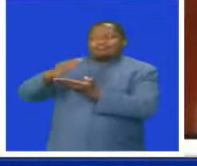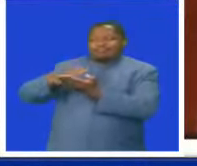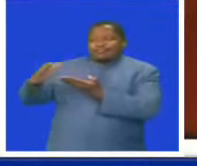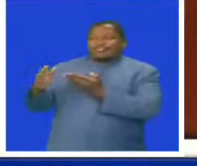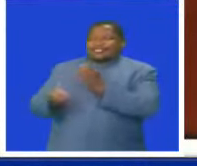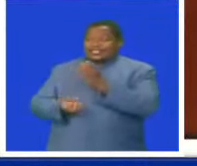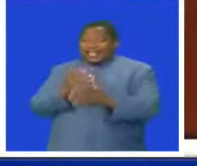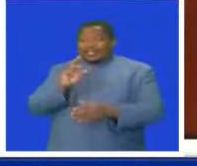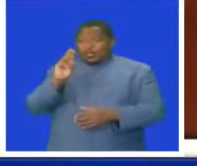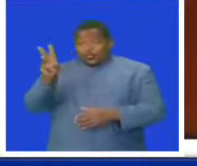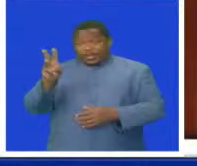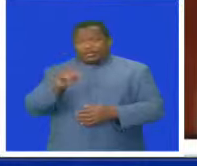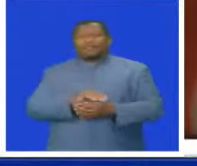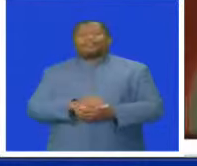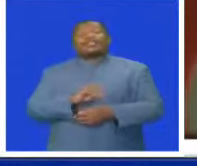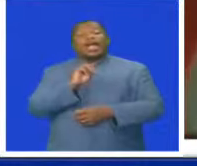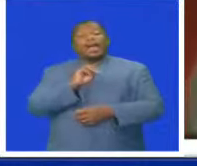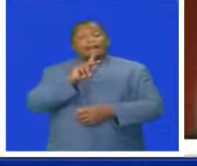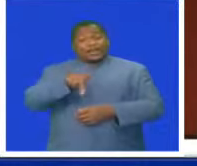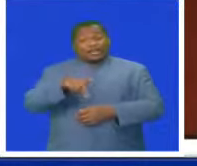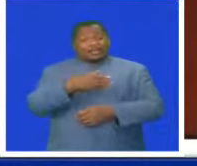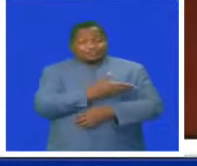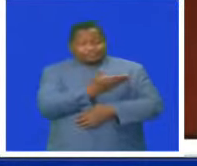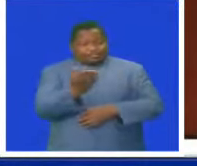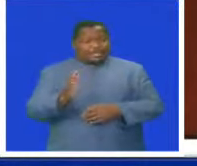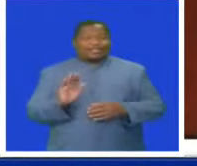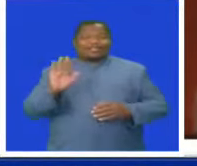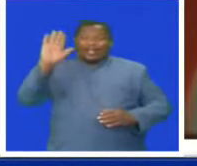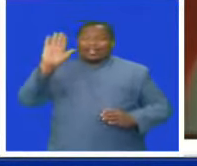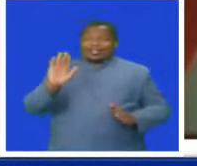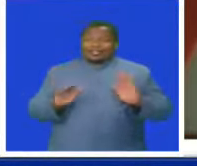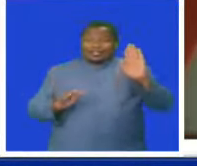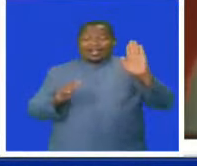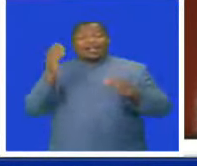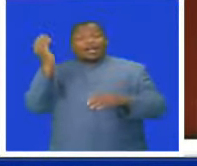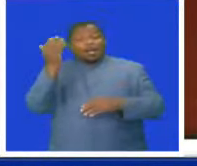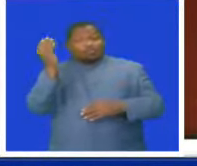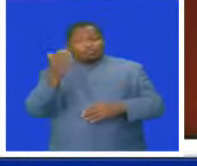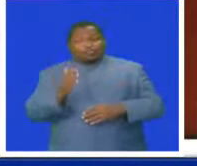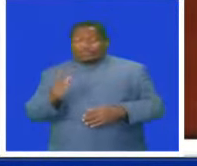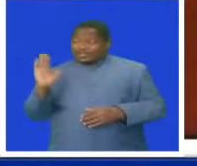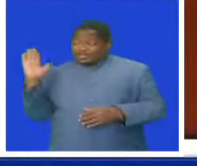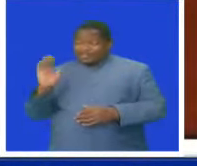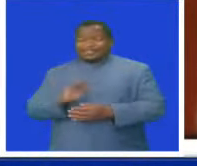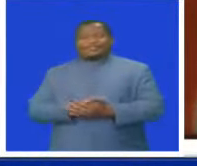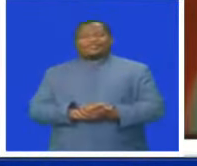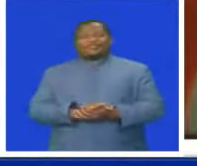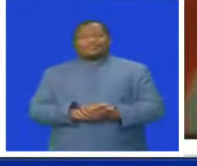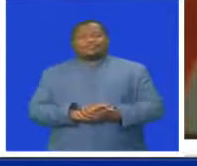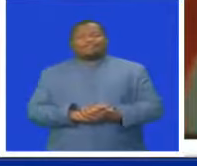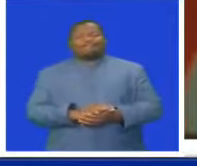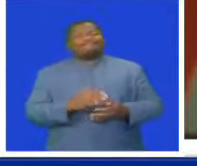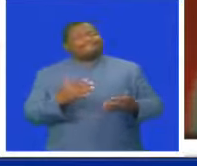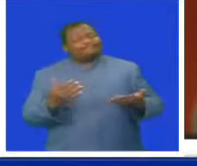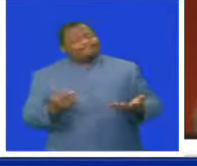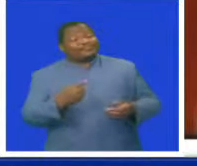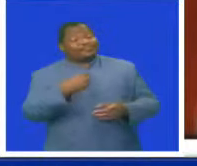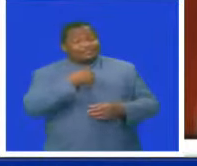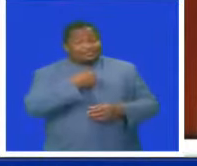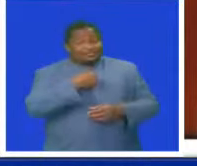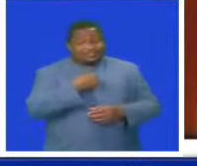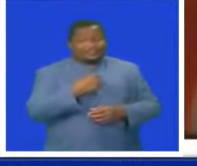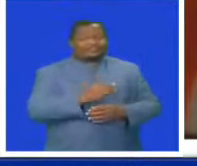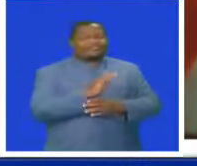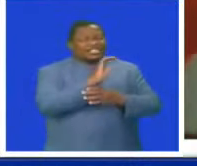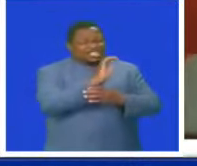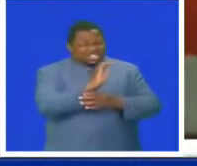So speaker, siyacela ukuthi timbona tembuso setiyele ngaphandle. Timbona ukuthi bantu bafuna